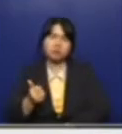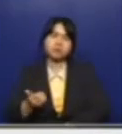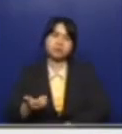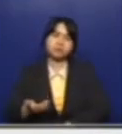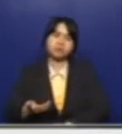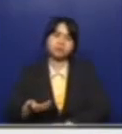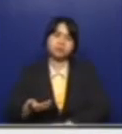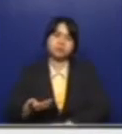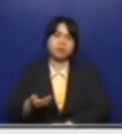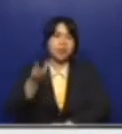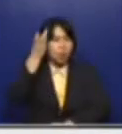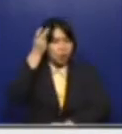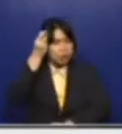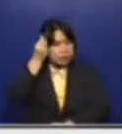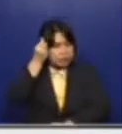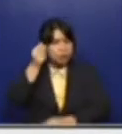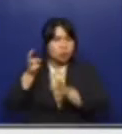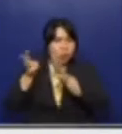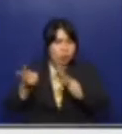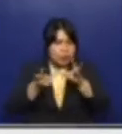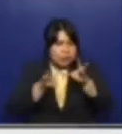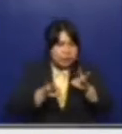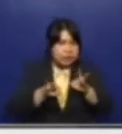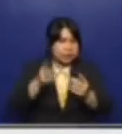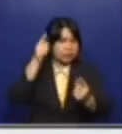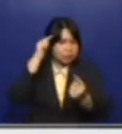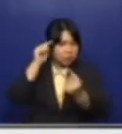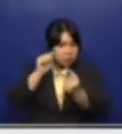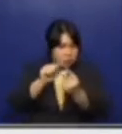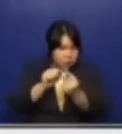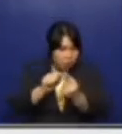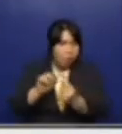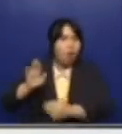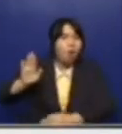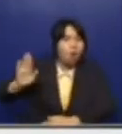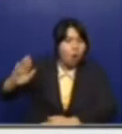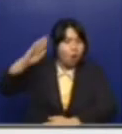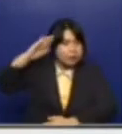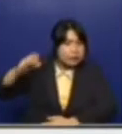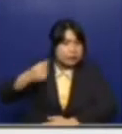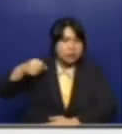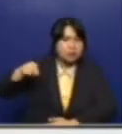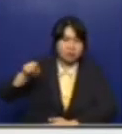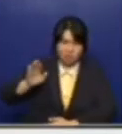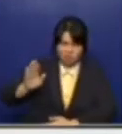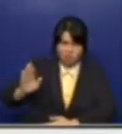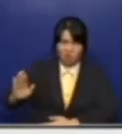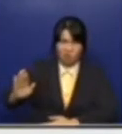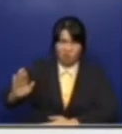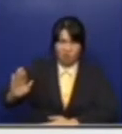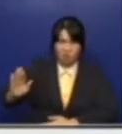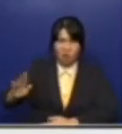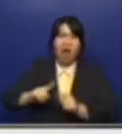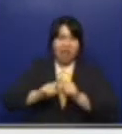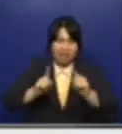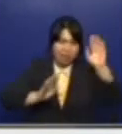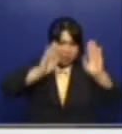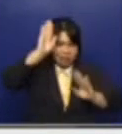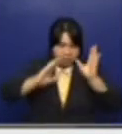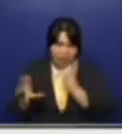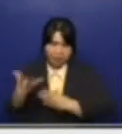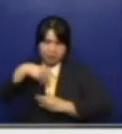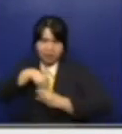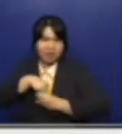ความคิดแนวทางอุดมการณ์สิ่งแวดล้อมที่ผ่านมาของท่านเนี่ยมันไม่มีอยู่ในหัวใจเลย